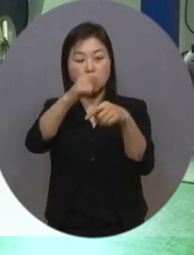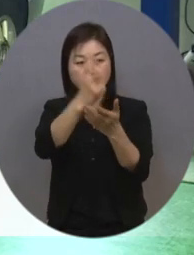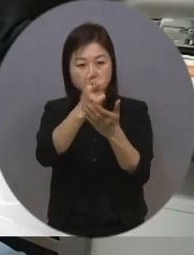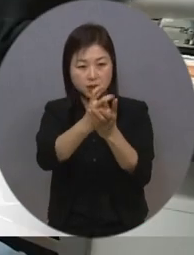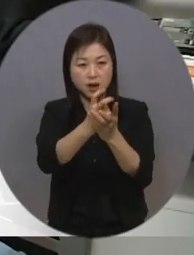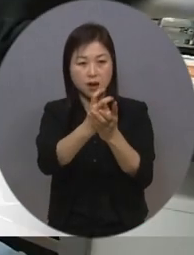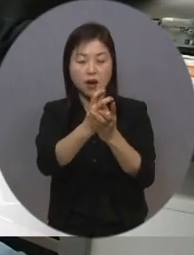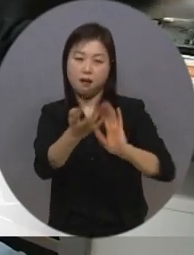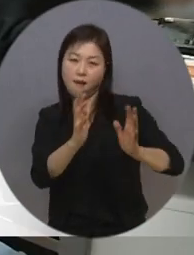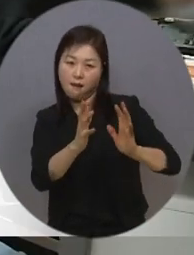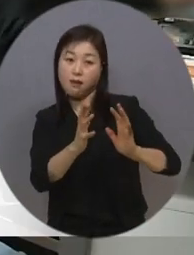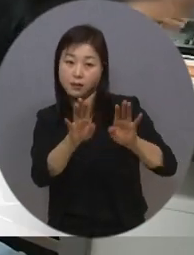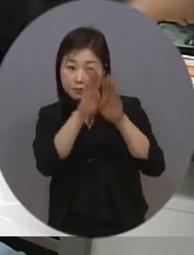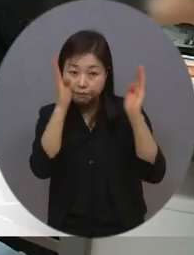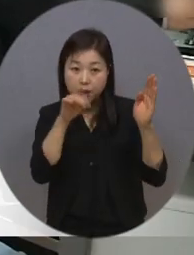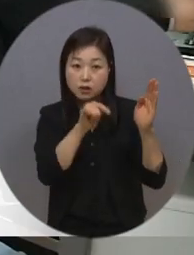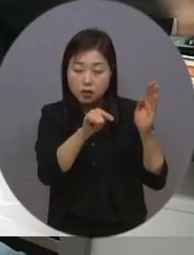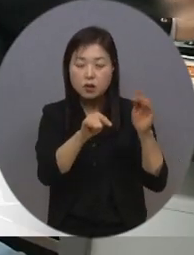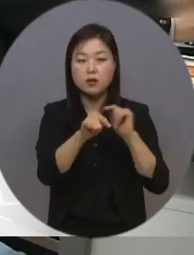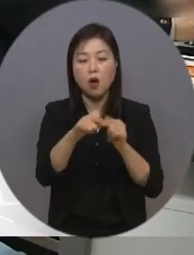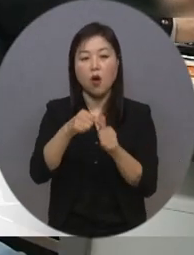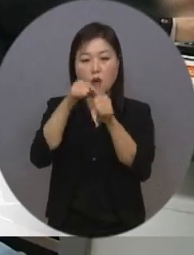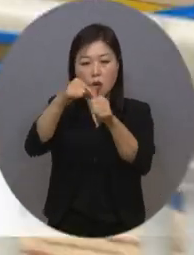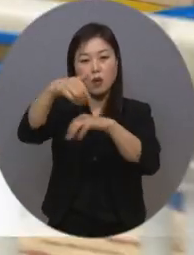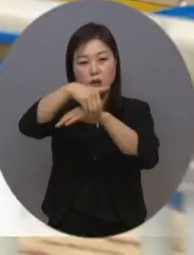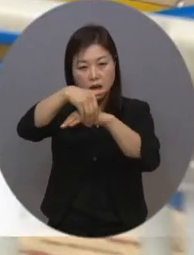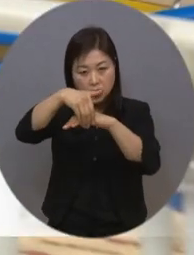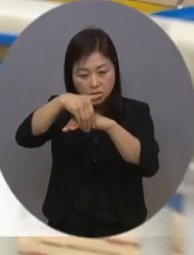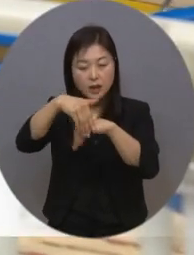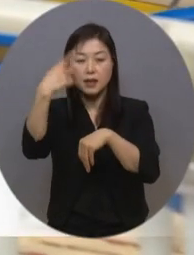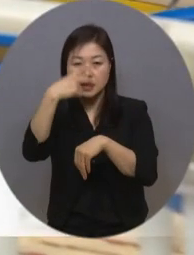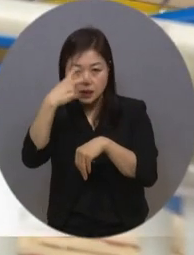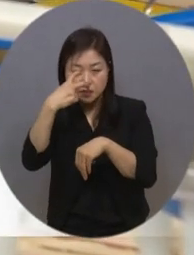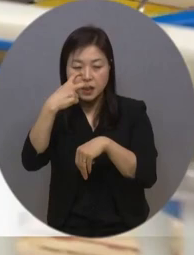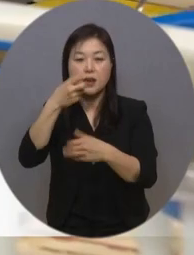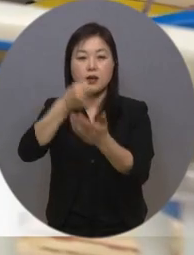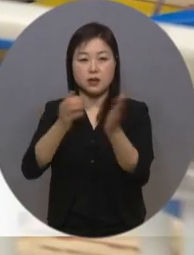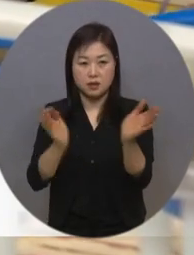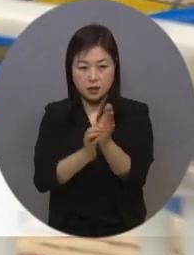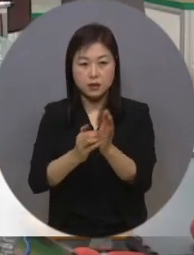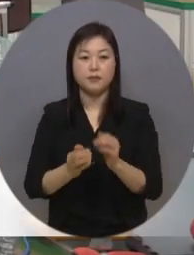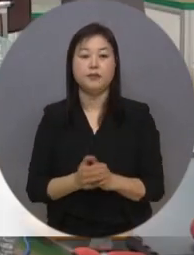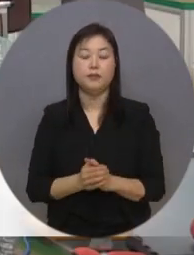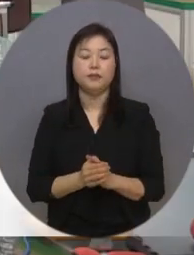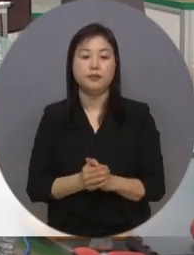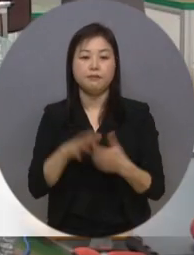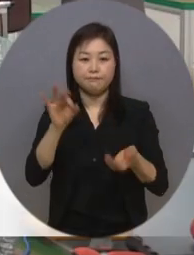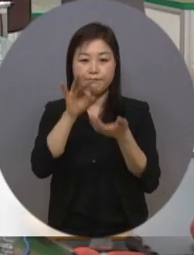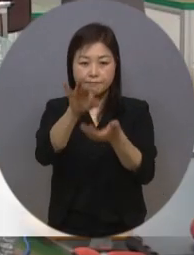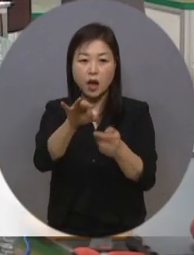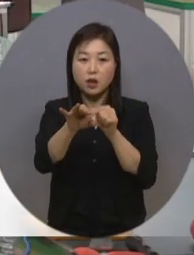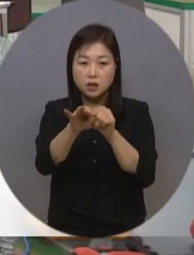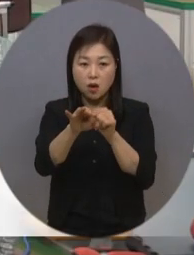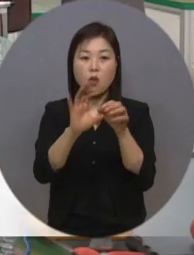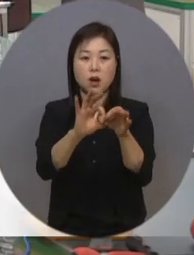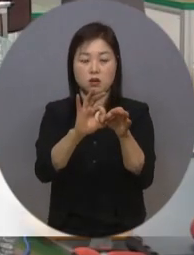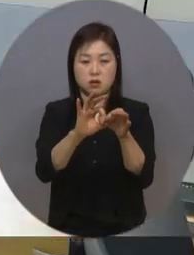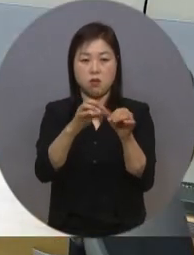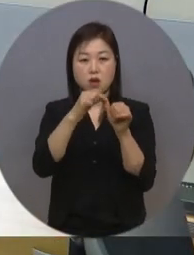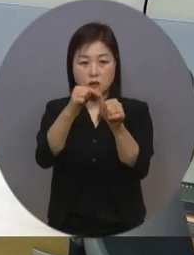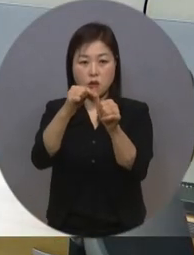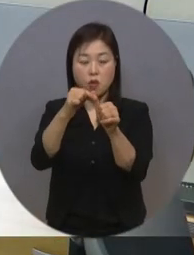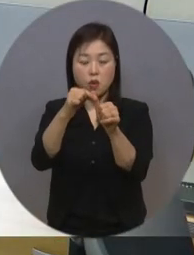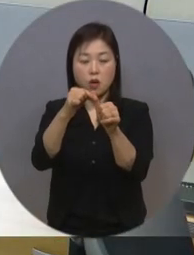열어 이와 같은 내용의 고용 전략을 심의 의결했습니다. 이에 임금체계 개편에 기반한 계속 고용을